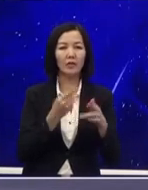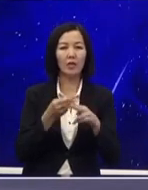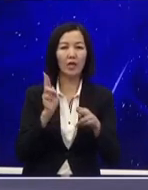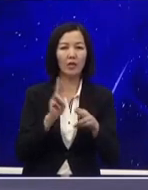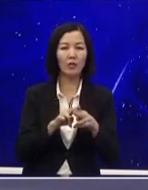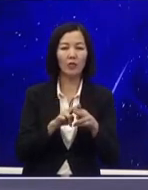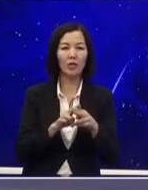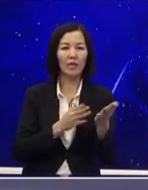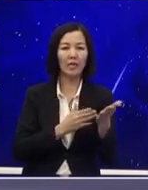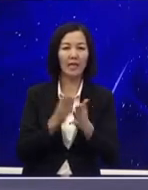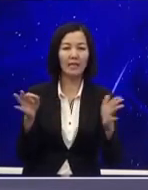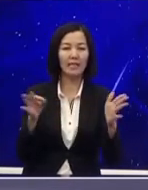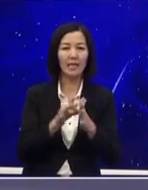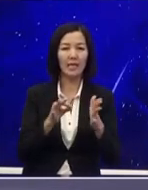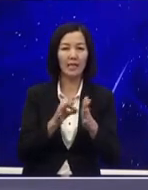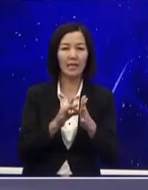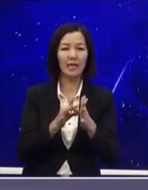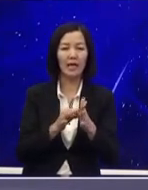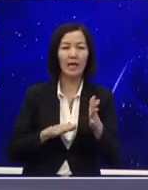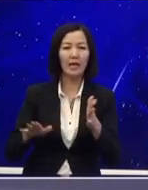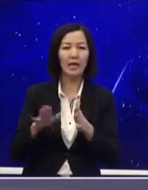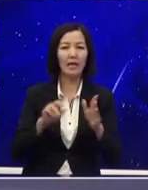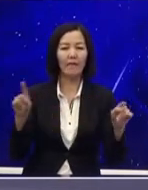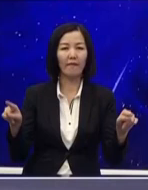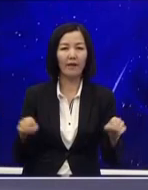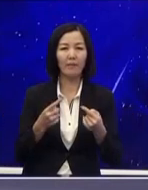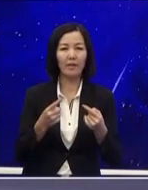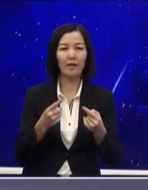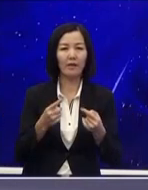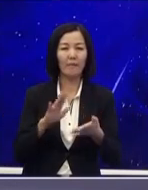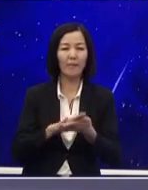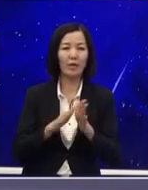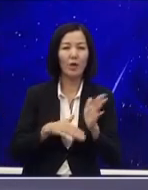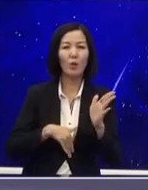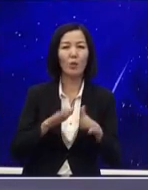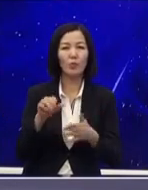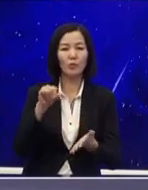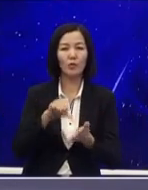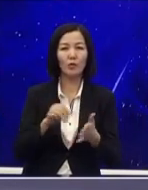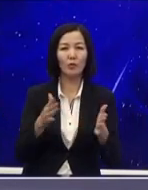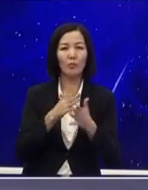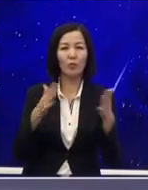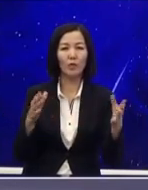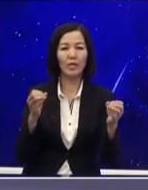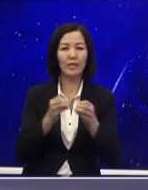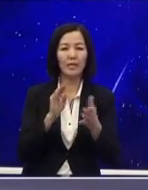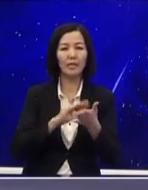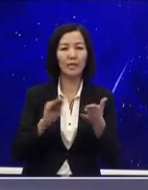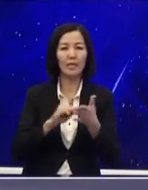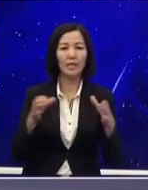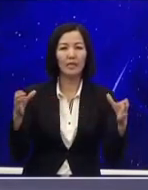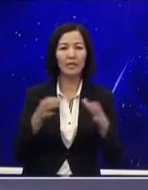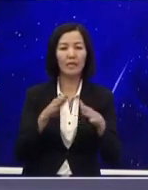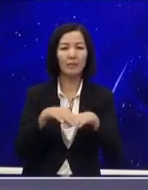которые нацелены на популяризацию потенциала края и формирование положительного имиджа, участвовали более 10